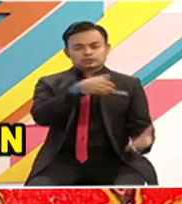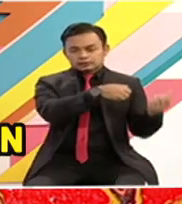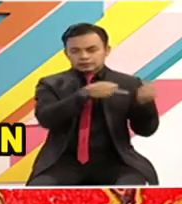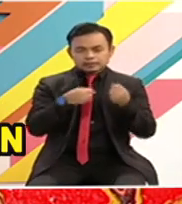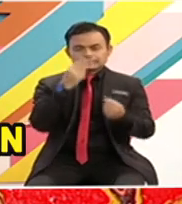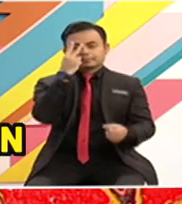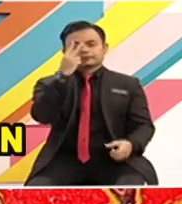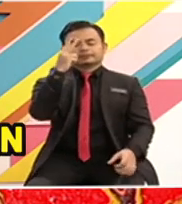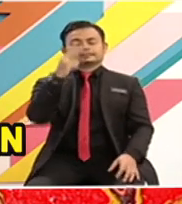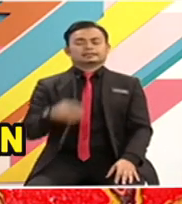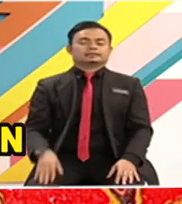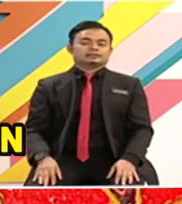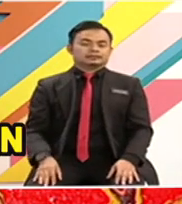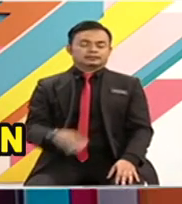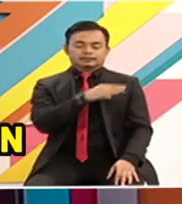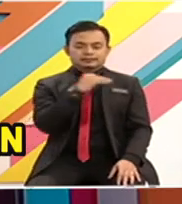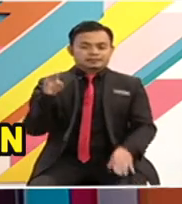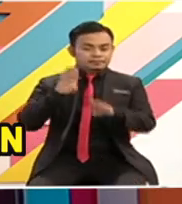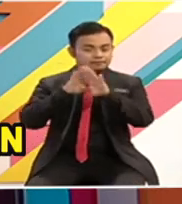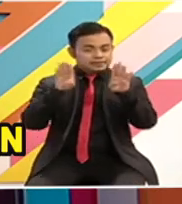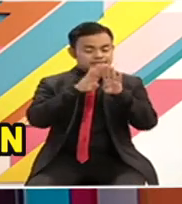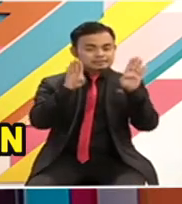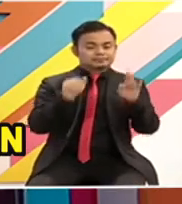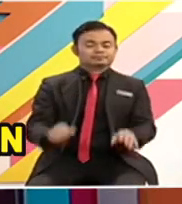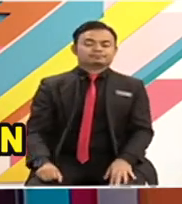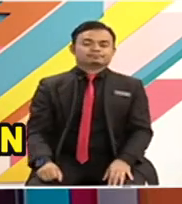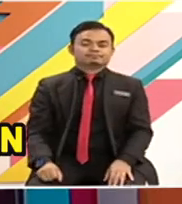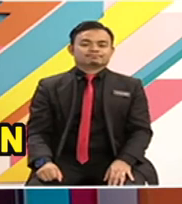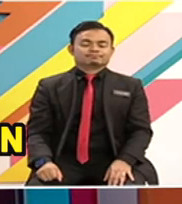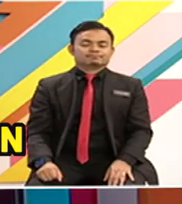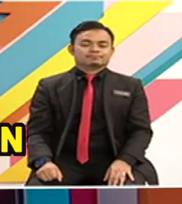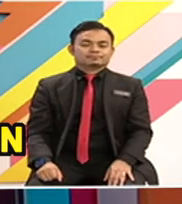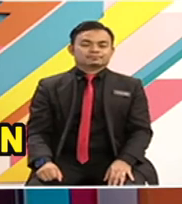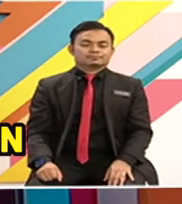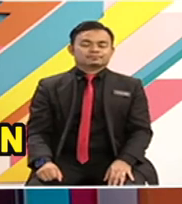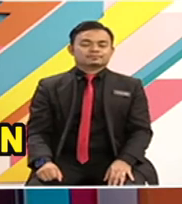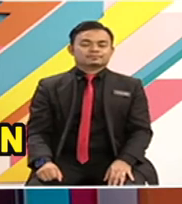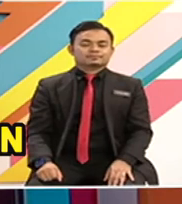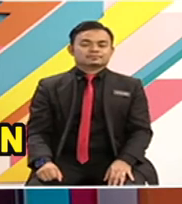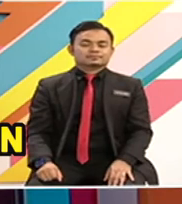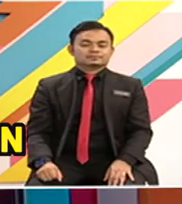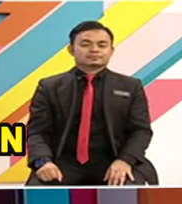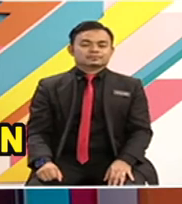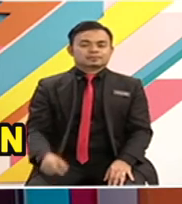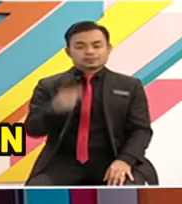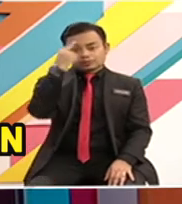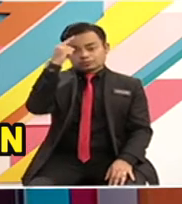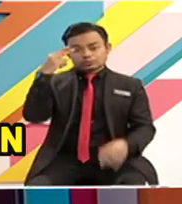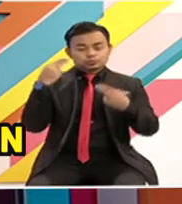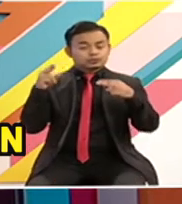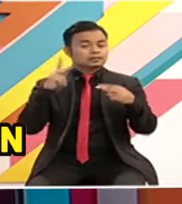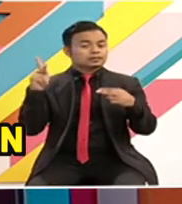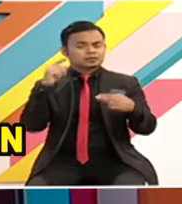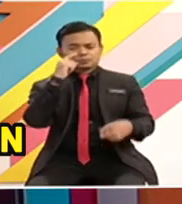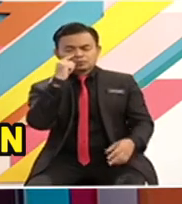menampakan perbedaan disitu betul nengok walaupun tidak begitu tepat ya nyuruh janda untuk menghilangkan kebosanan kita